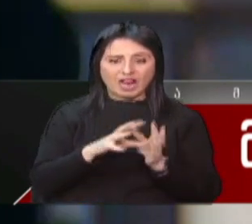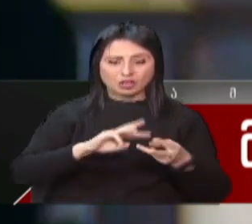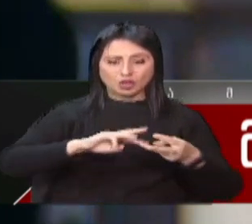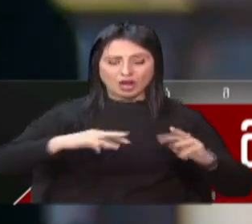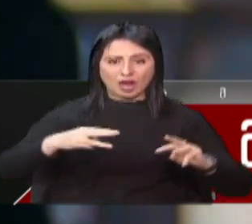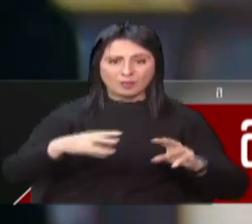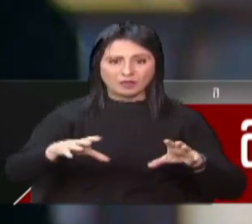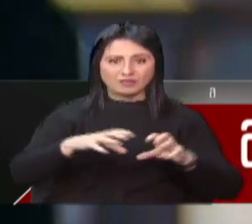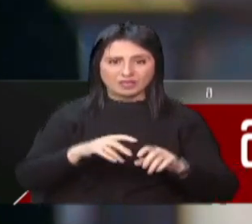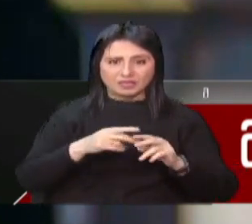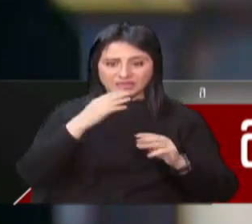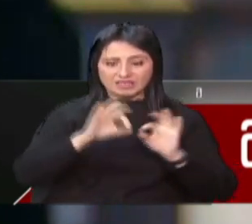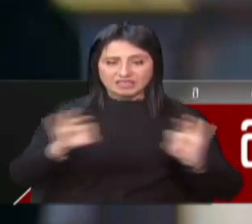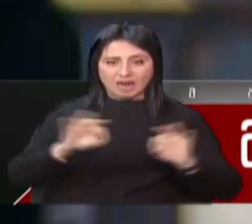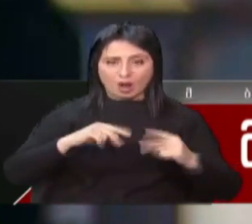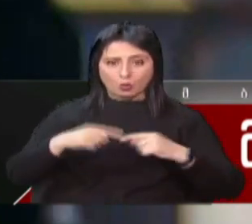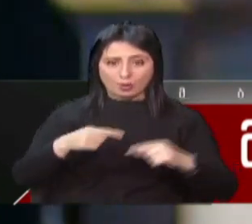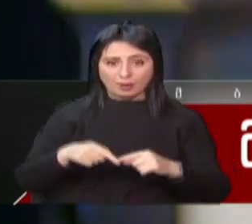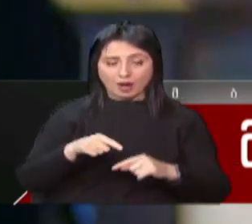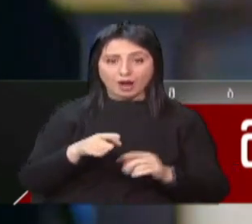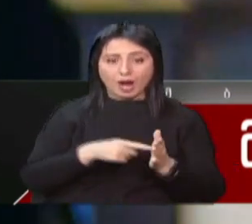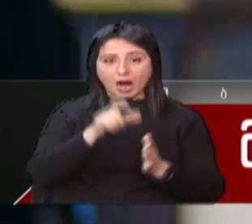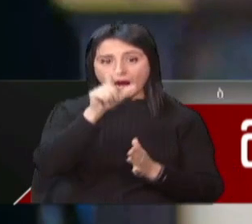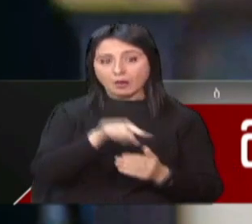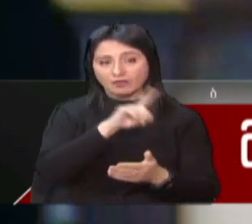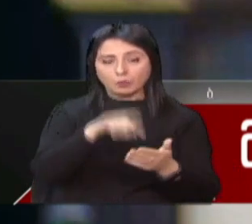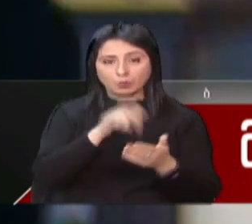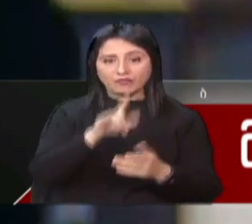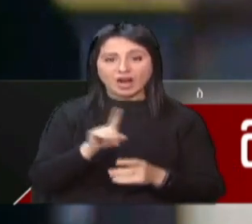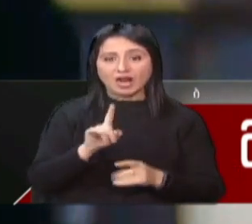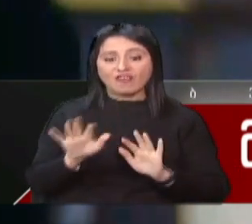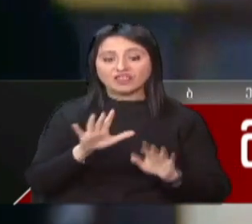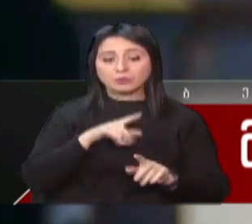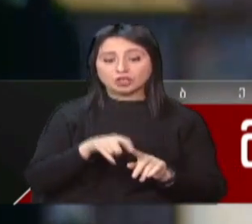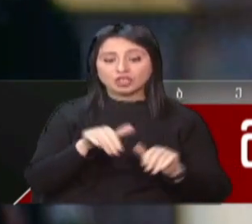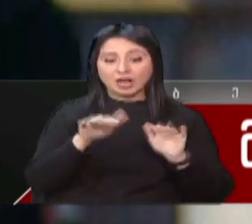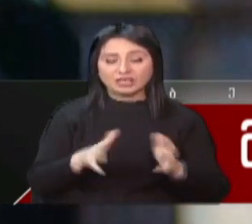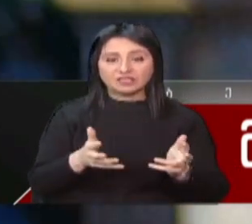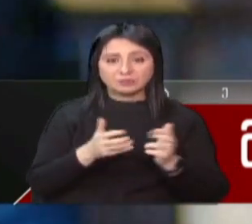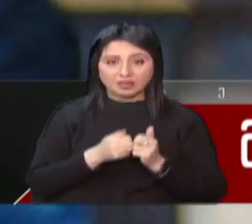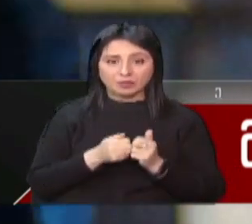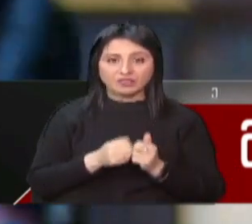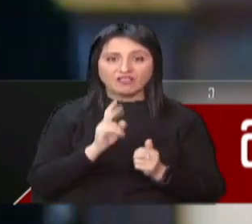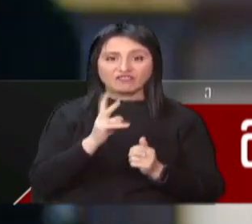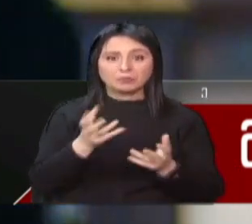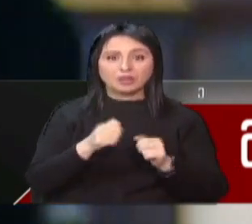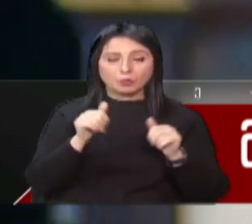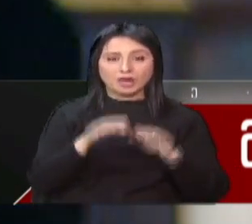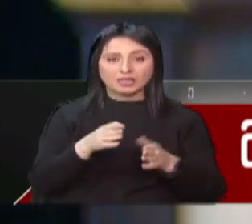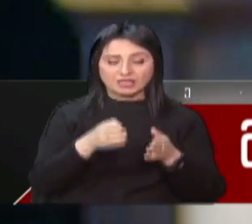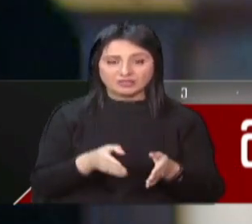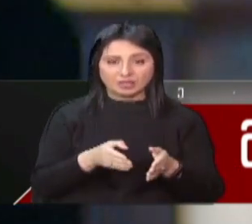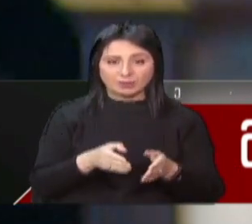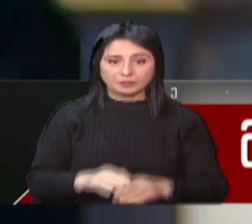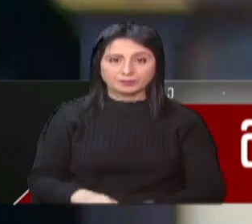electrocabelebi da se vede schaurebi. Am organizibil tam voi cineva care trebuie tura vitarevașii, voi scădat spatele mirebuli, vimi, voi scădat spatele